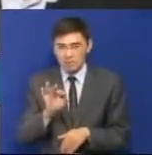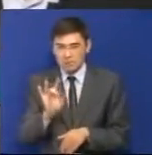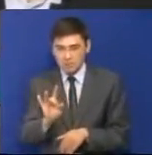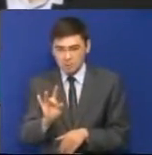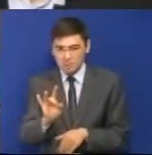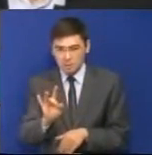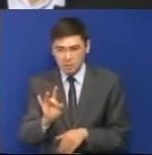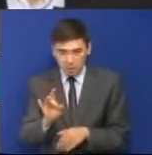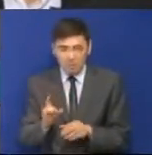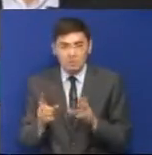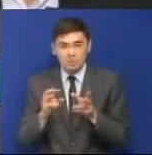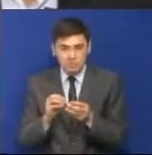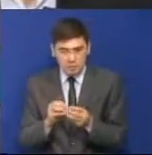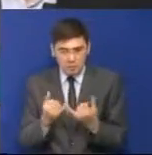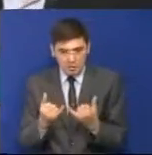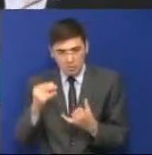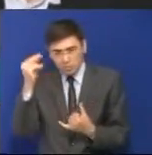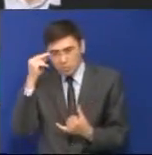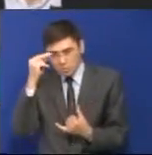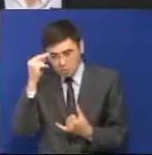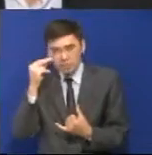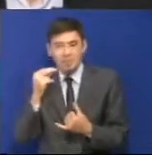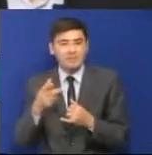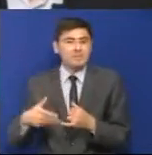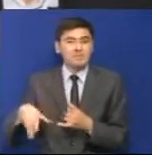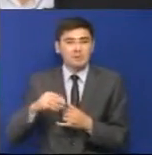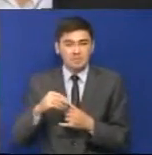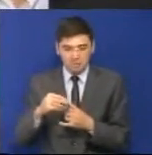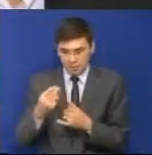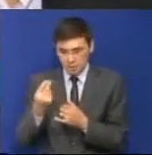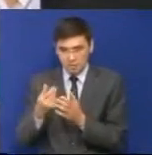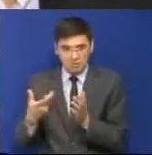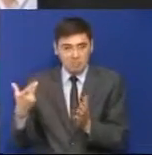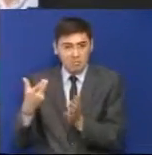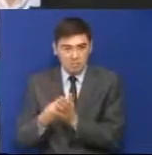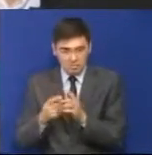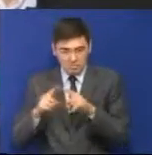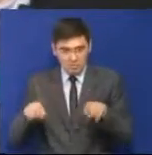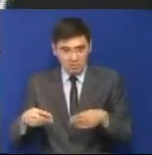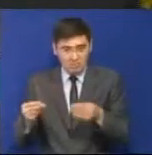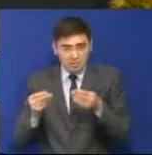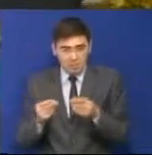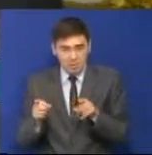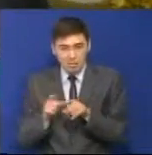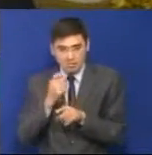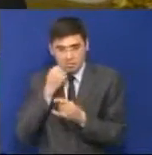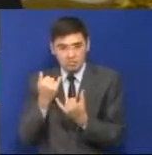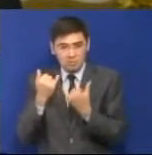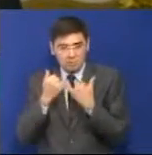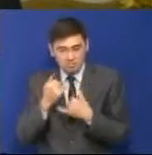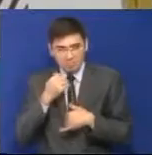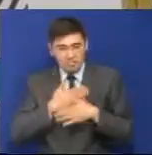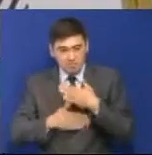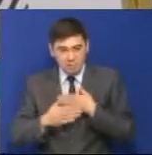ректорының грантына оқуға түстім. Енді оқу орнының түлектері маған шәкіртақы тағайындап отыр. Мен осындай мүмкіндіктің жасалғанына ризамын.